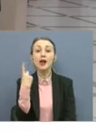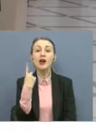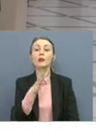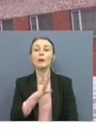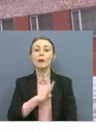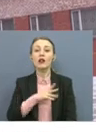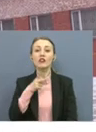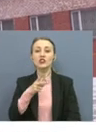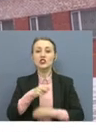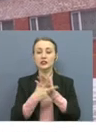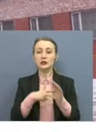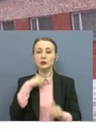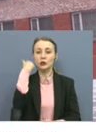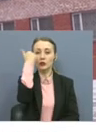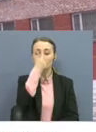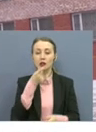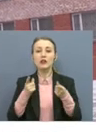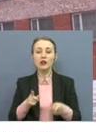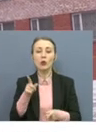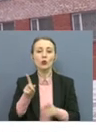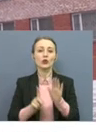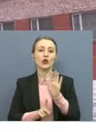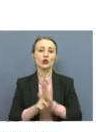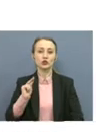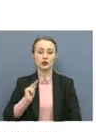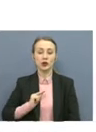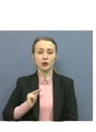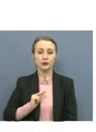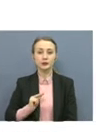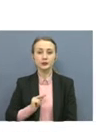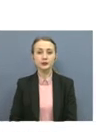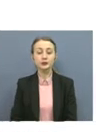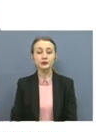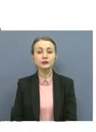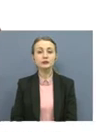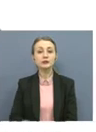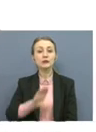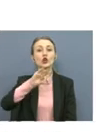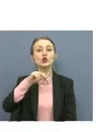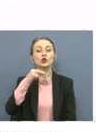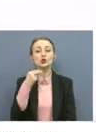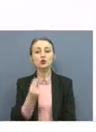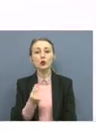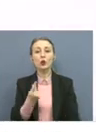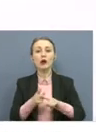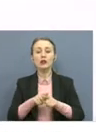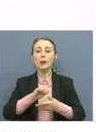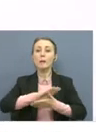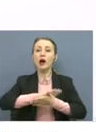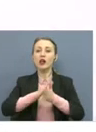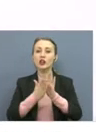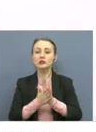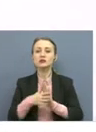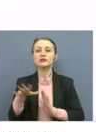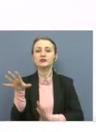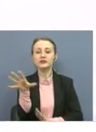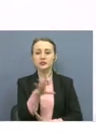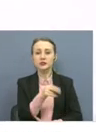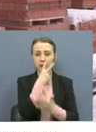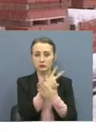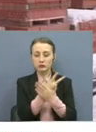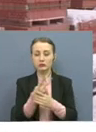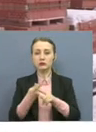бірі. Абай Мырзахметов атындағы университетте оқитын жастардың жартысынан көбі жатақханамен қамтамасыз етілмек. Құрылысы басталған 9 қабатты